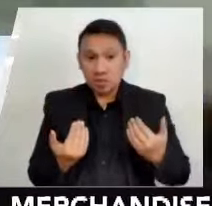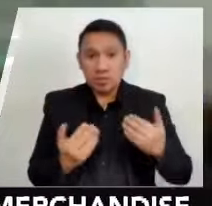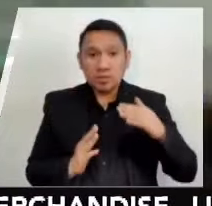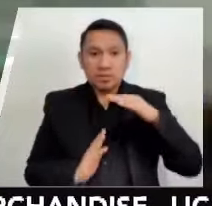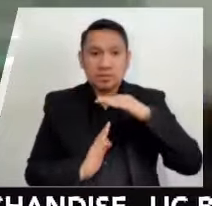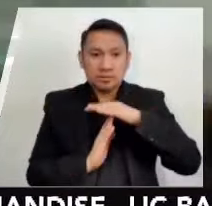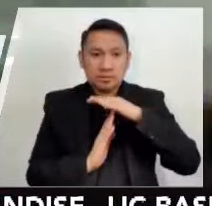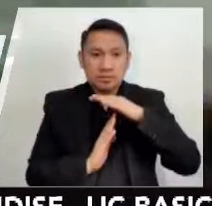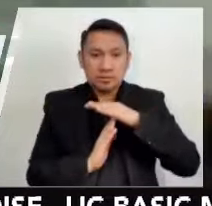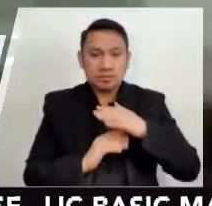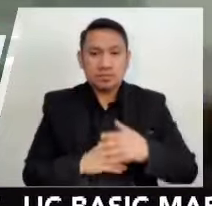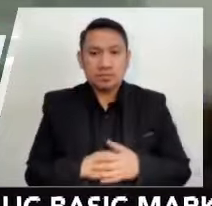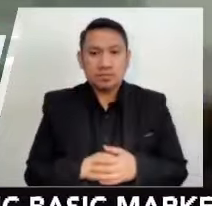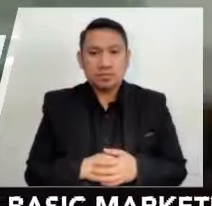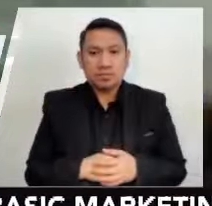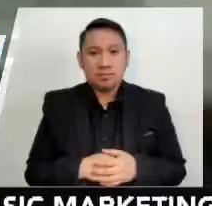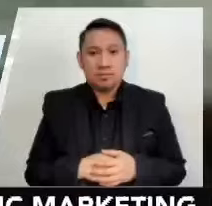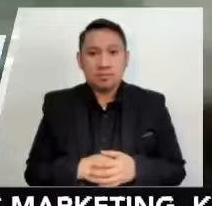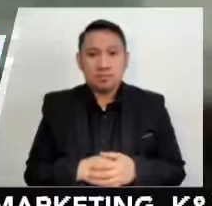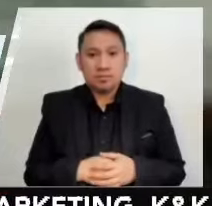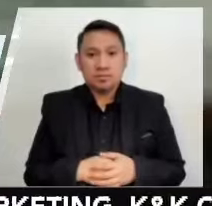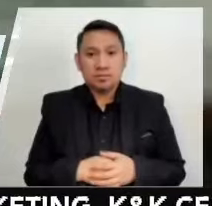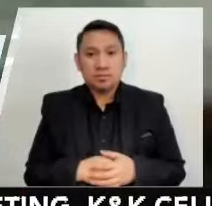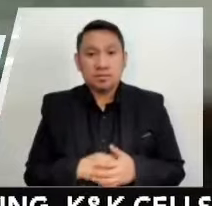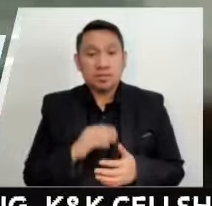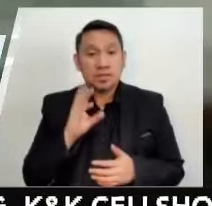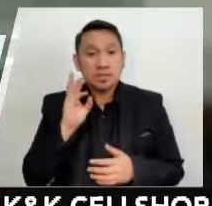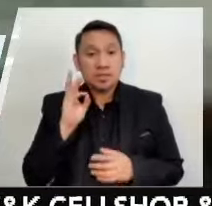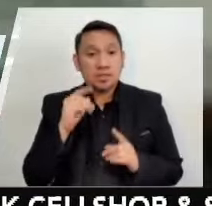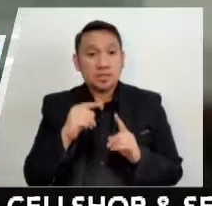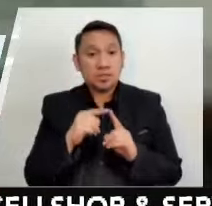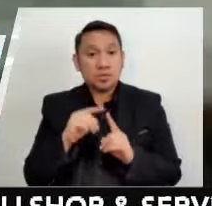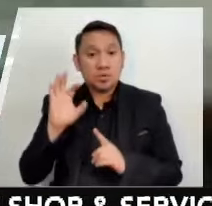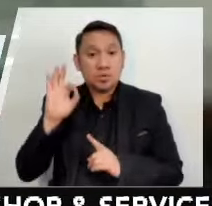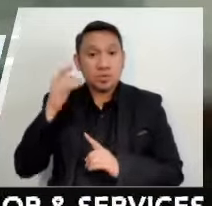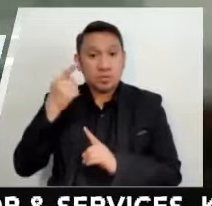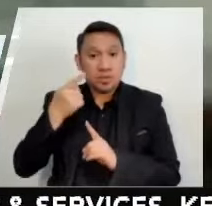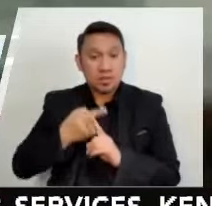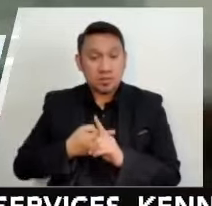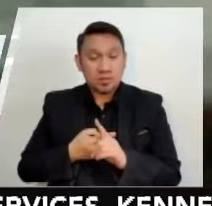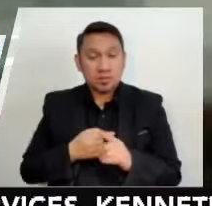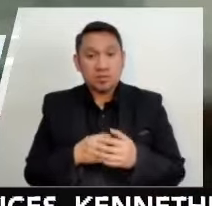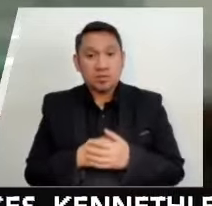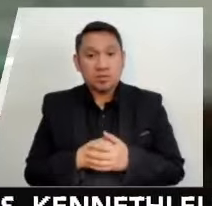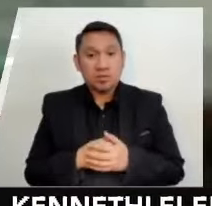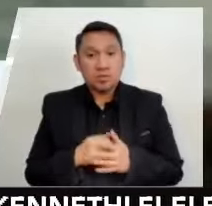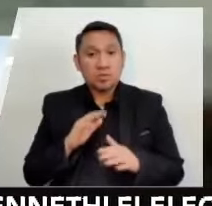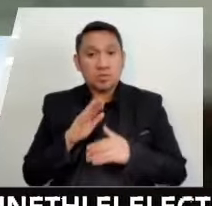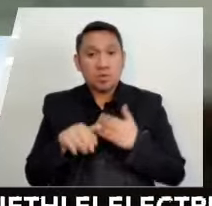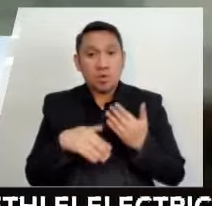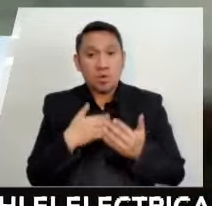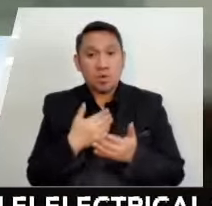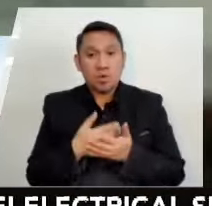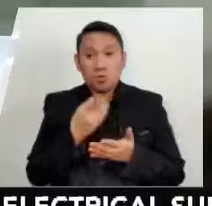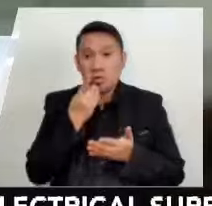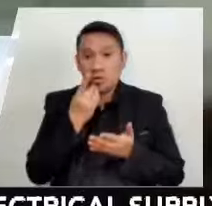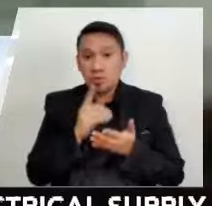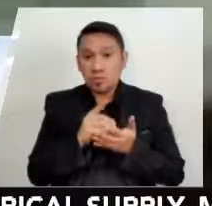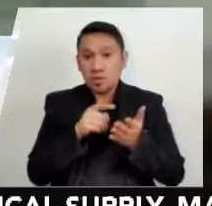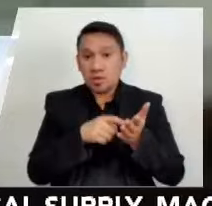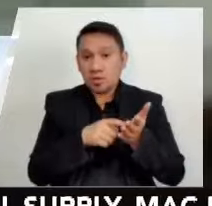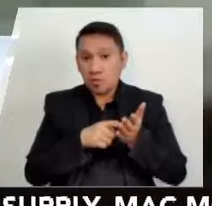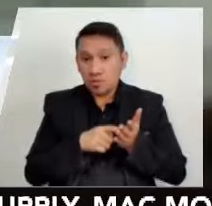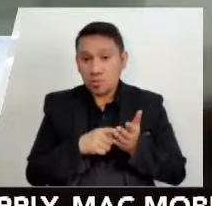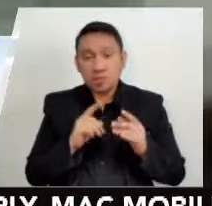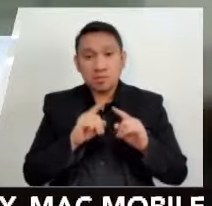We will give them 6 to 9 months to at least comply with all the documentary requirements. But in the meantime, ho,